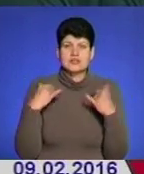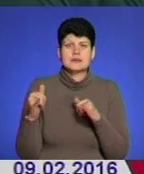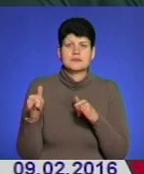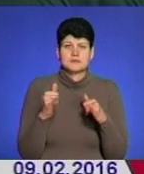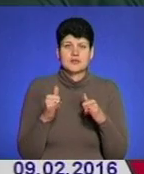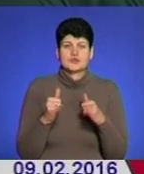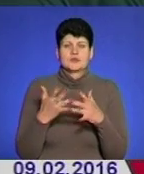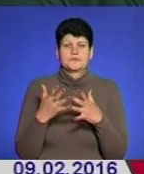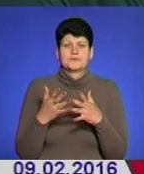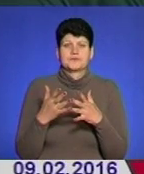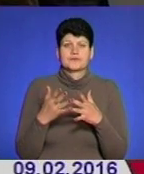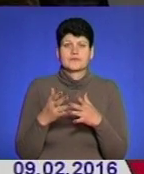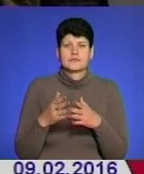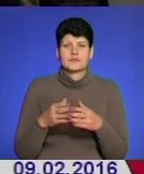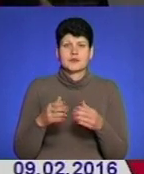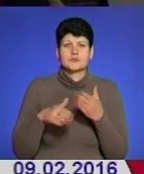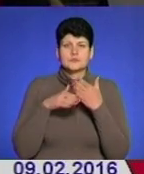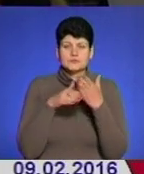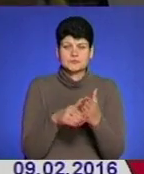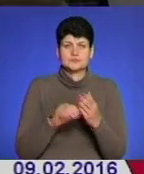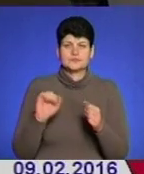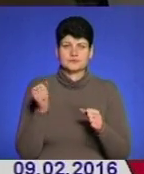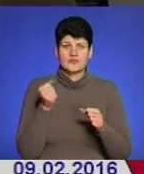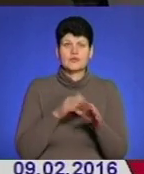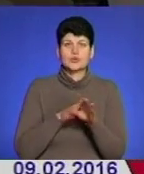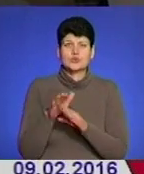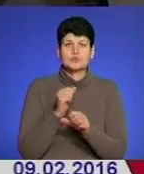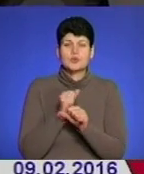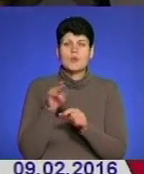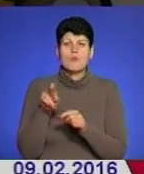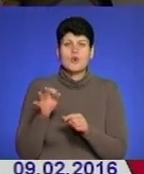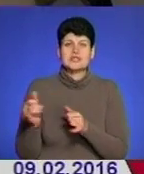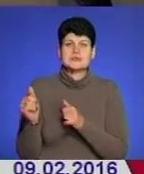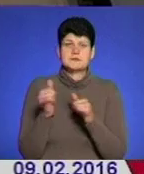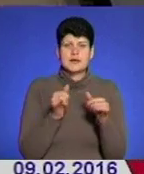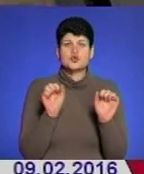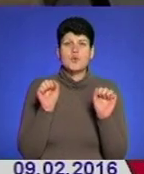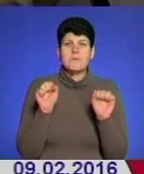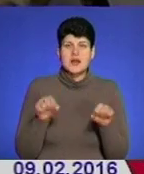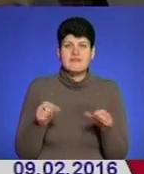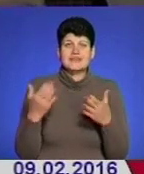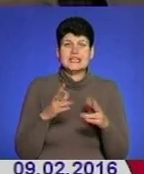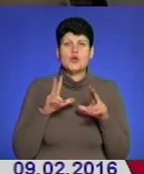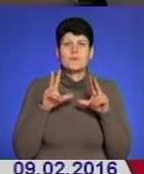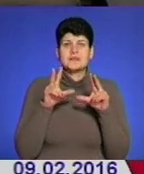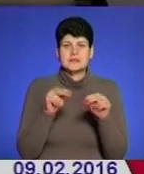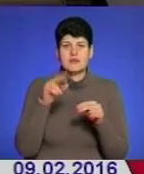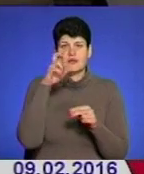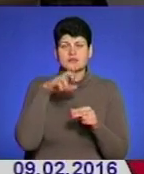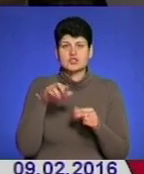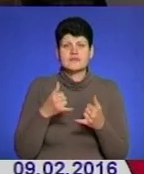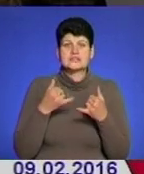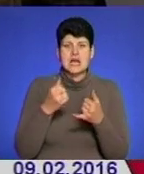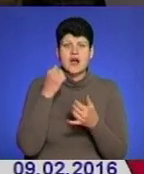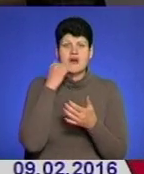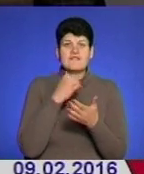надійний тил побратимам. В основному виконуємо роботу по забезпеченню прав, які обіцяла держава для ветеранів